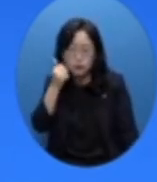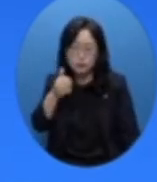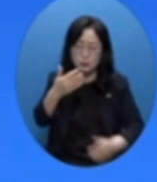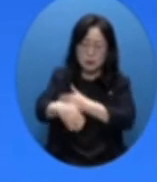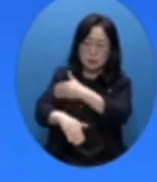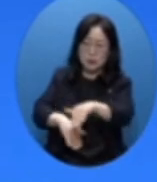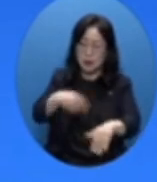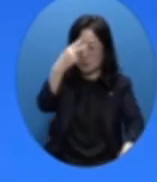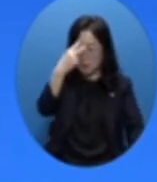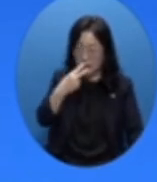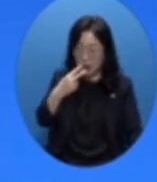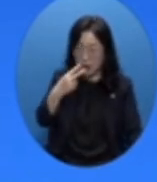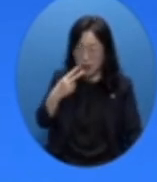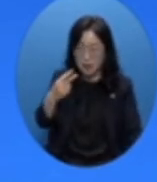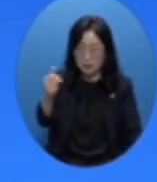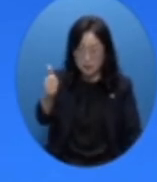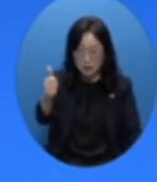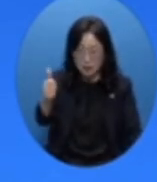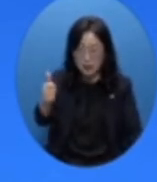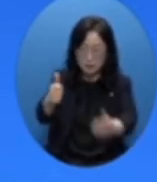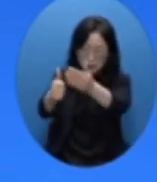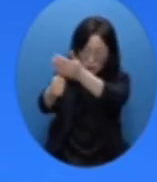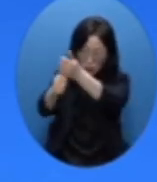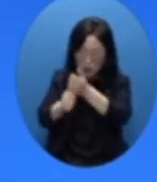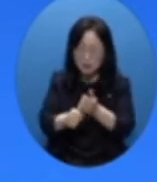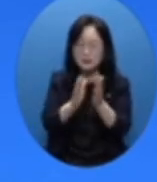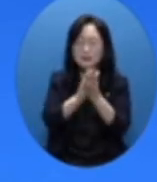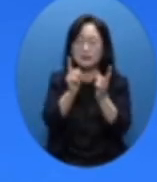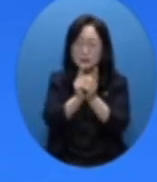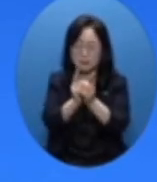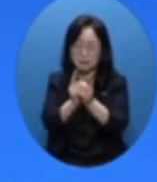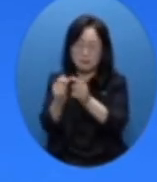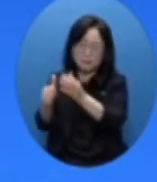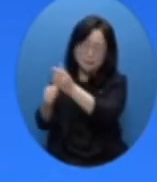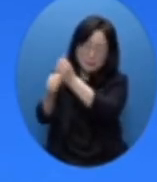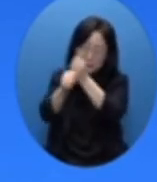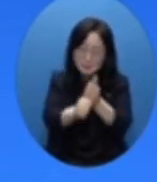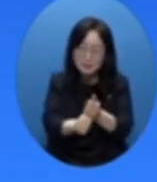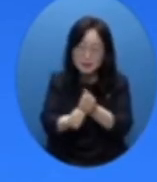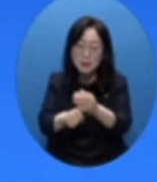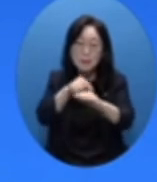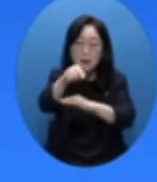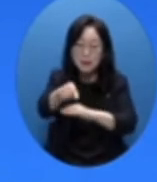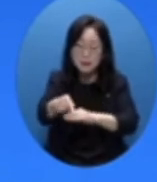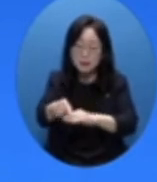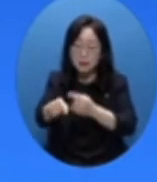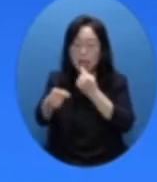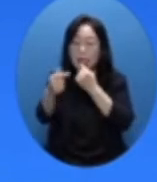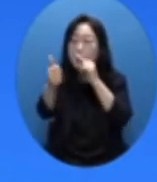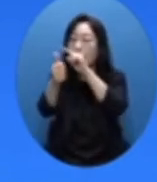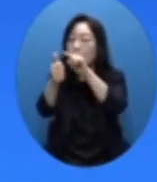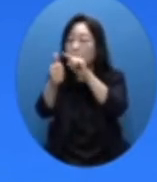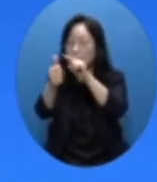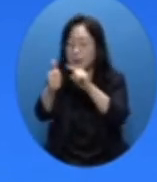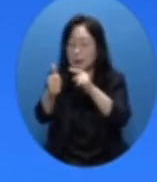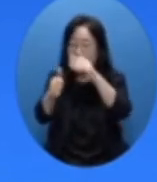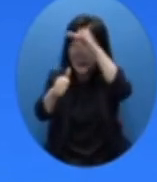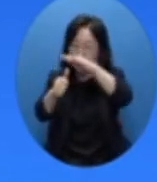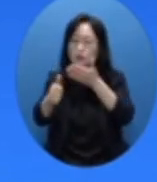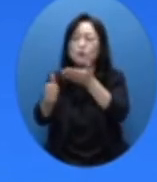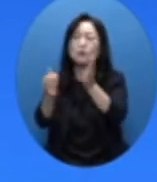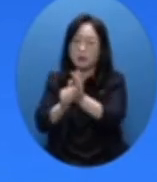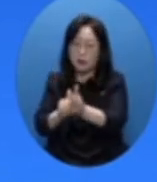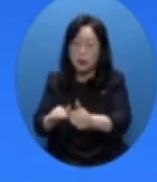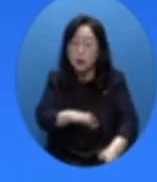명인을 김이 친히 데리고 가셔서 지금 바르시고 안 좋아졌습니다 우리 한 사람 한 달은